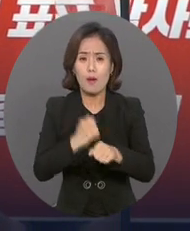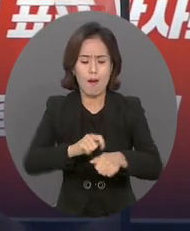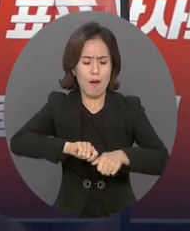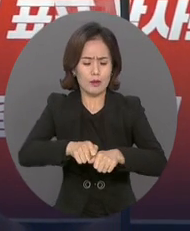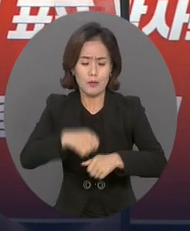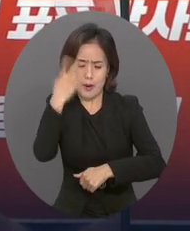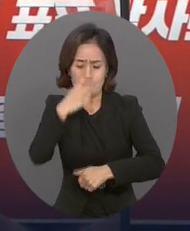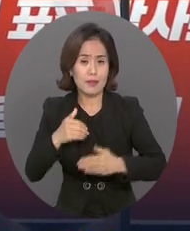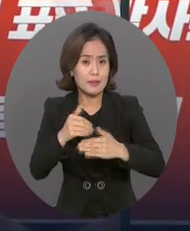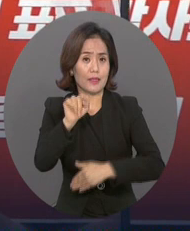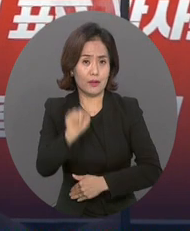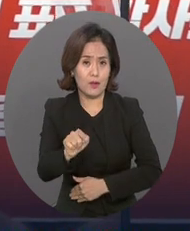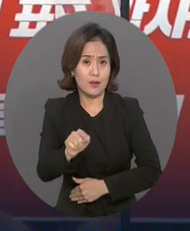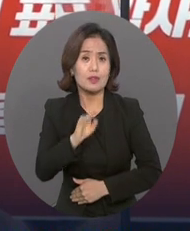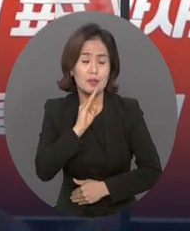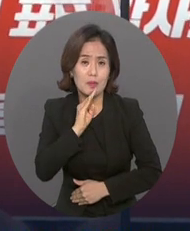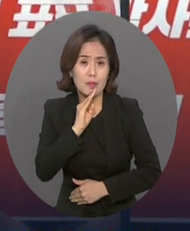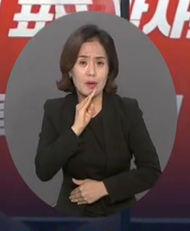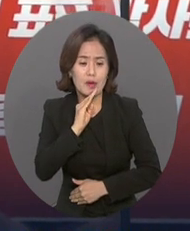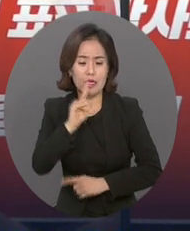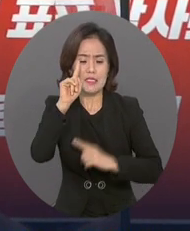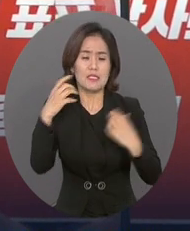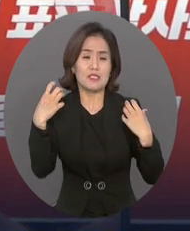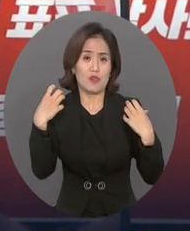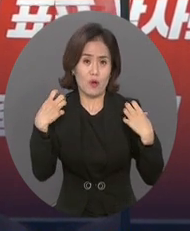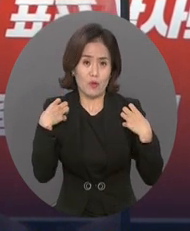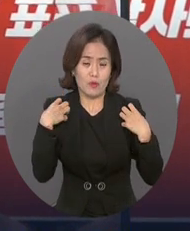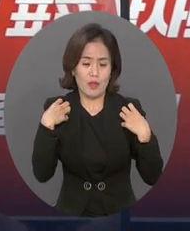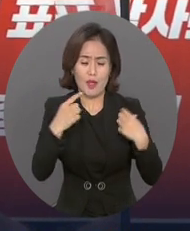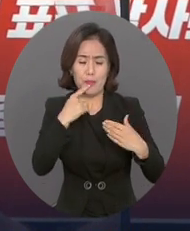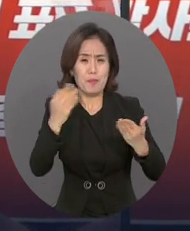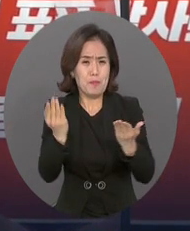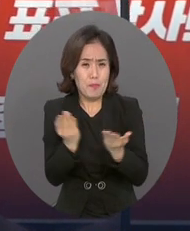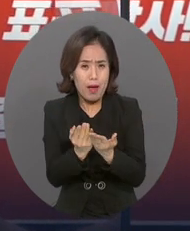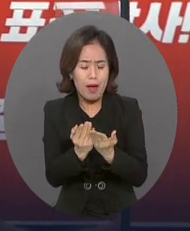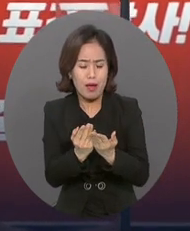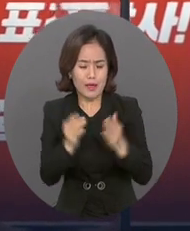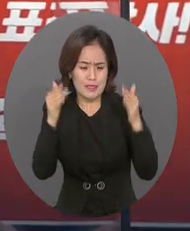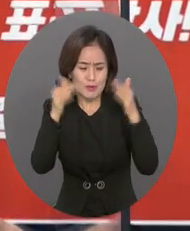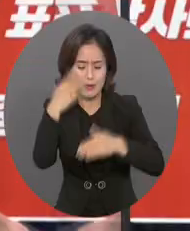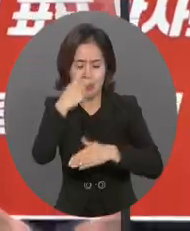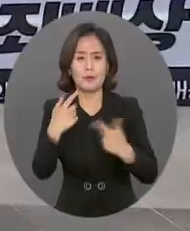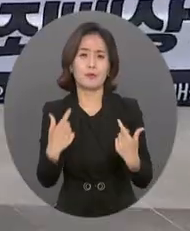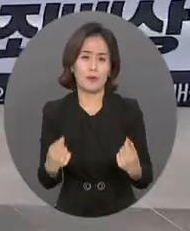감사를 벌이는 것은 그야말로 정권의 입맛에 맞추는 코드 감사에